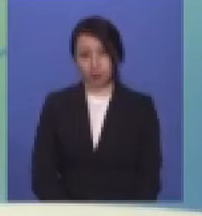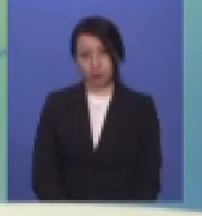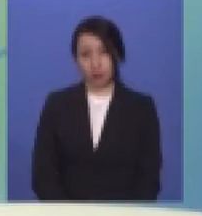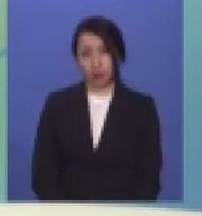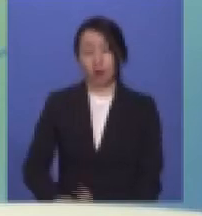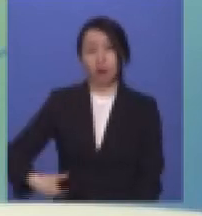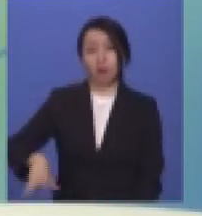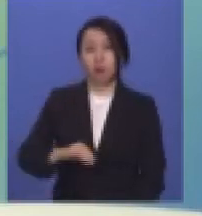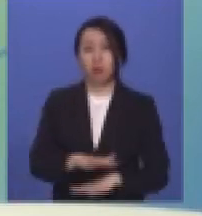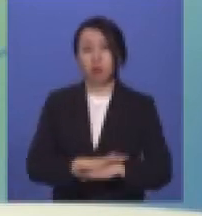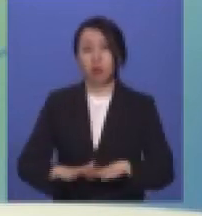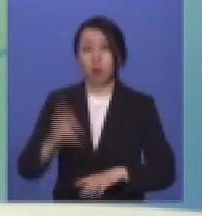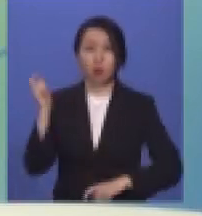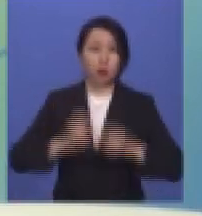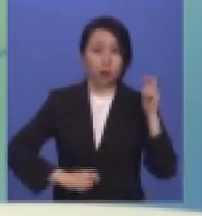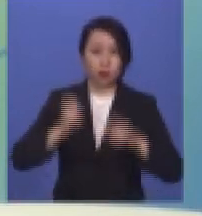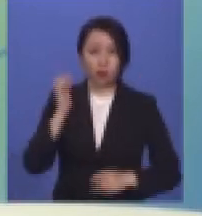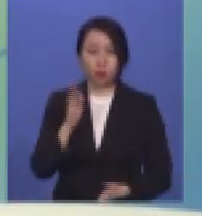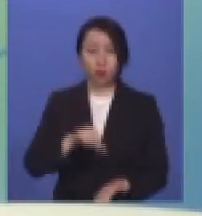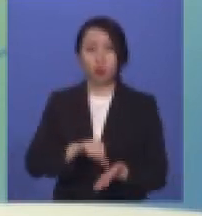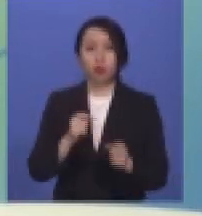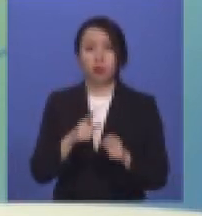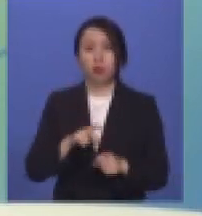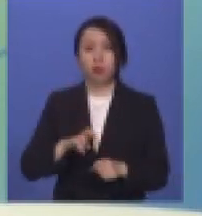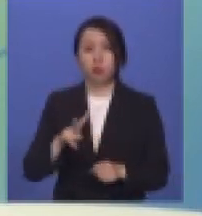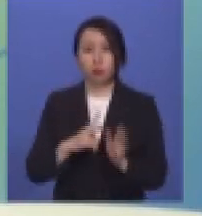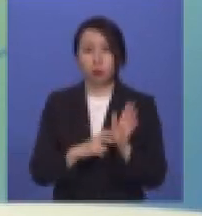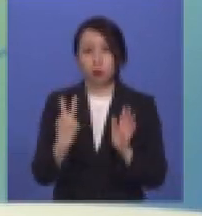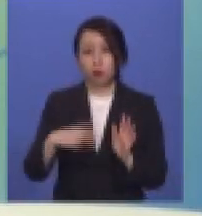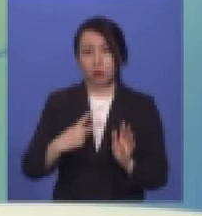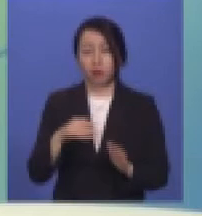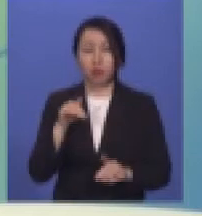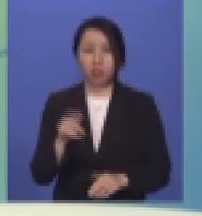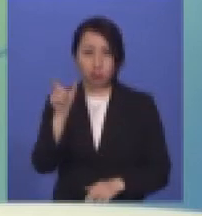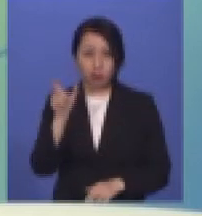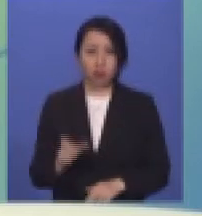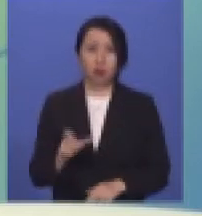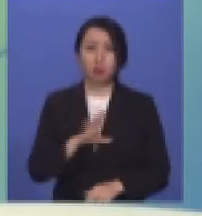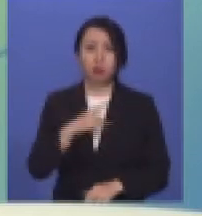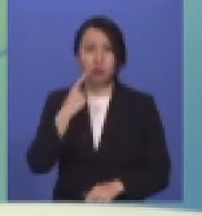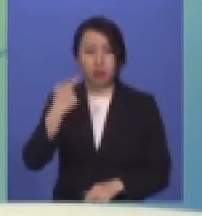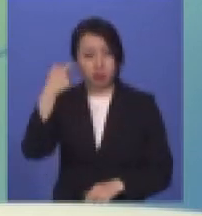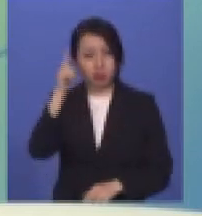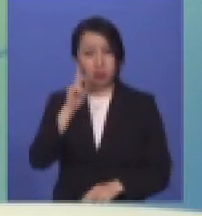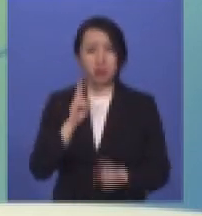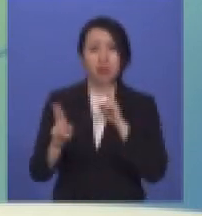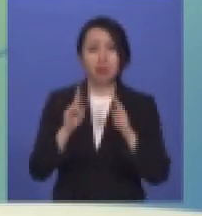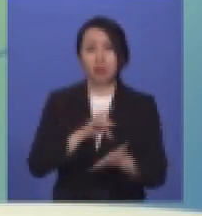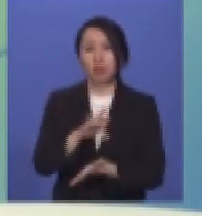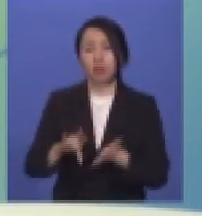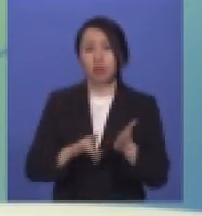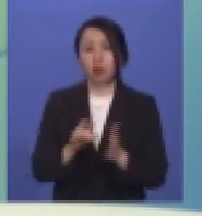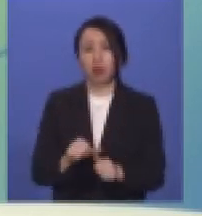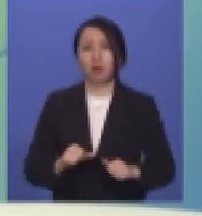во всенародном референдуме примут участие 11 миллионов семьсот двадцать две тысячи человек об этом стало известно на заседании